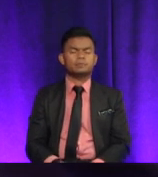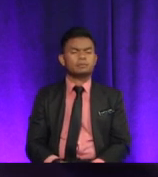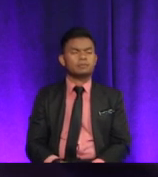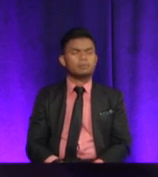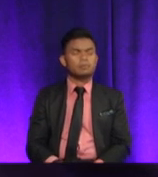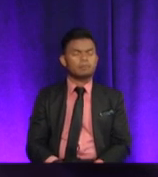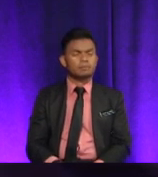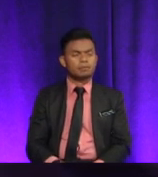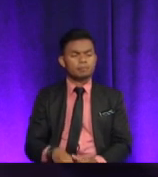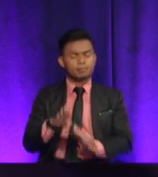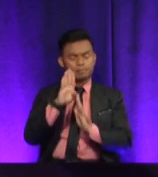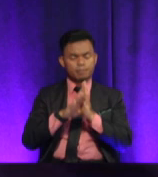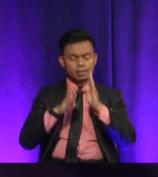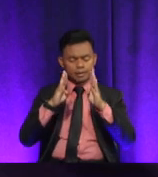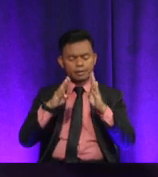berani mencoba bagus